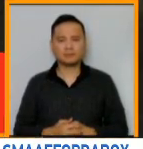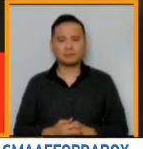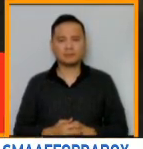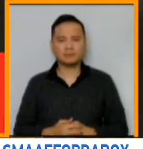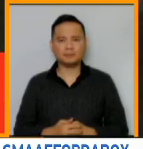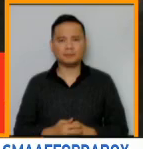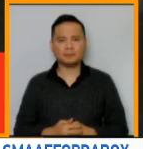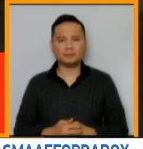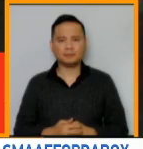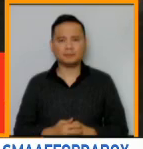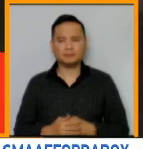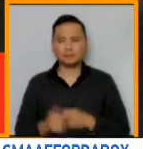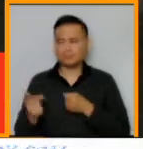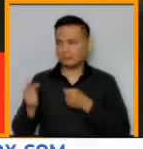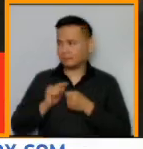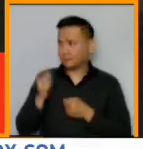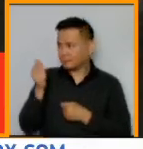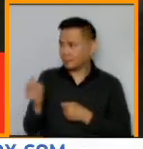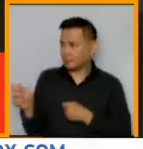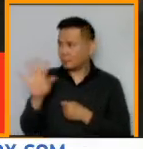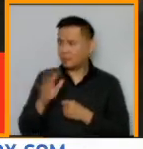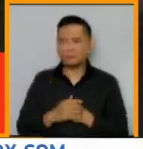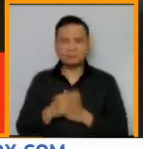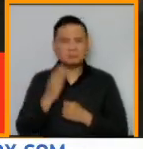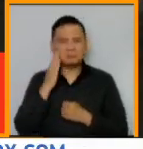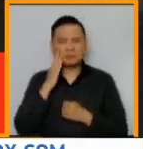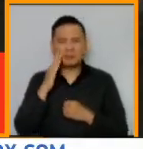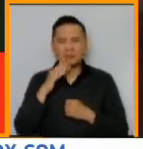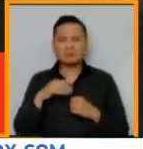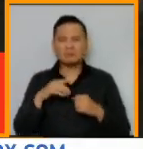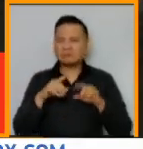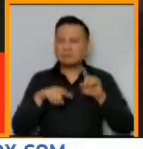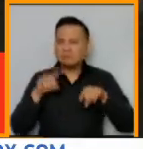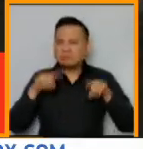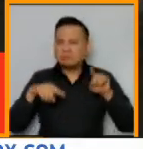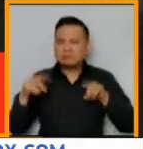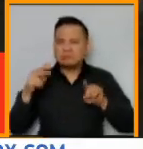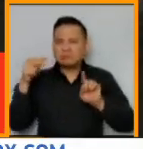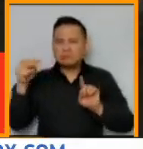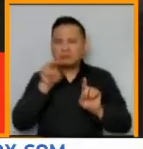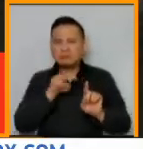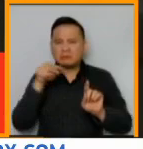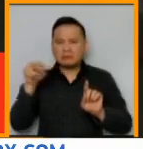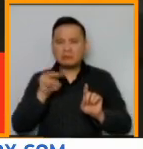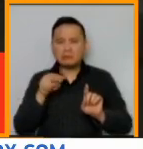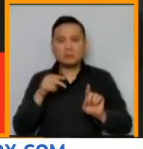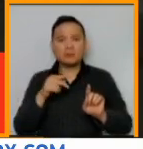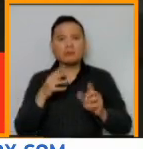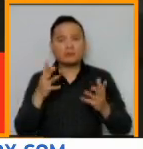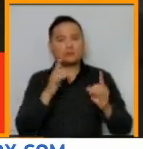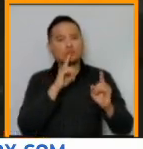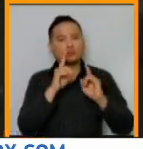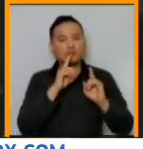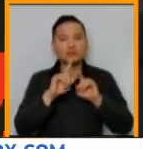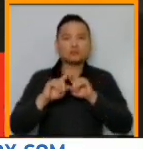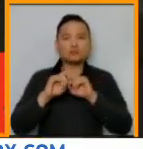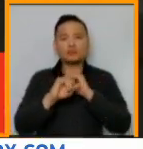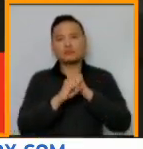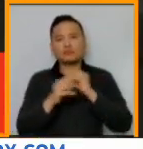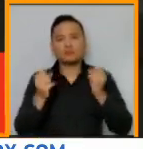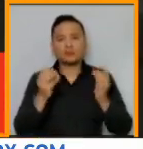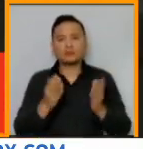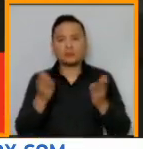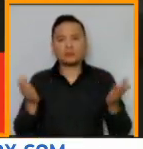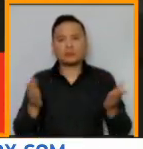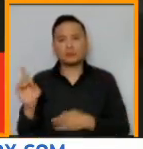Oscar, good morning. Alam mo, iba-iba yung opinyon ng mga nakausap ko, mga jeepney driver, maging mga pasahero dito sa Divisoria. Kaugnay dun sa ipatutupad ng